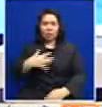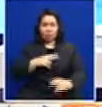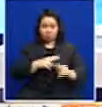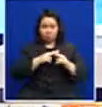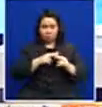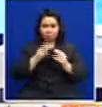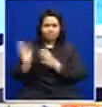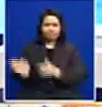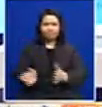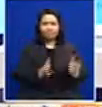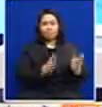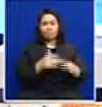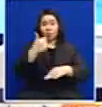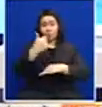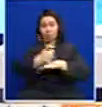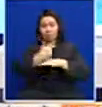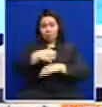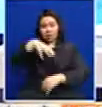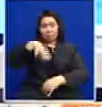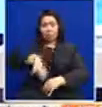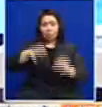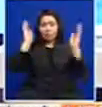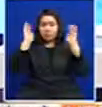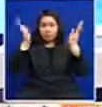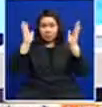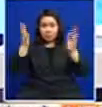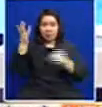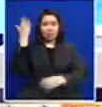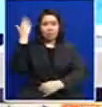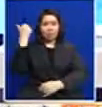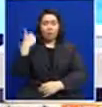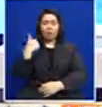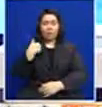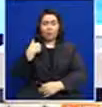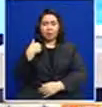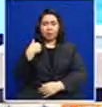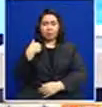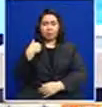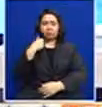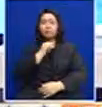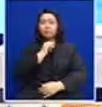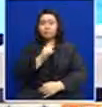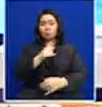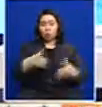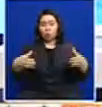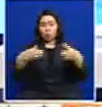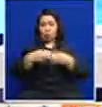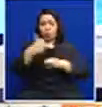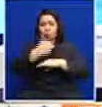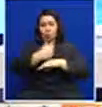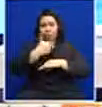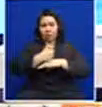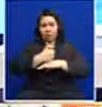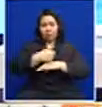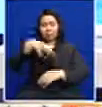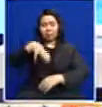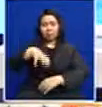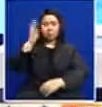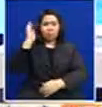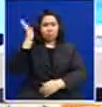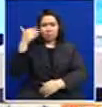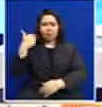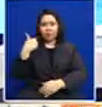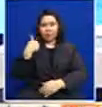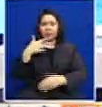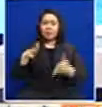มาดูภารกิจของอธิบดีกรมประชาสัมพันธ์กันด้วยค่ะเมื่อวานนี้นะครับได้เดินทางไปพร้อมคณะผู้บริหารกรมประชาสัมพันธ์ร่วม